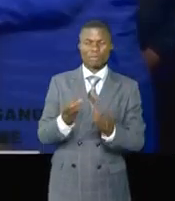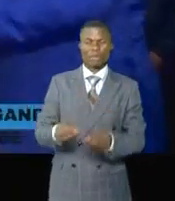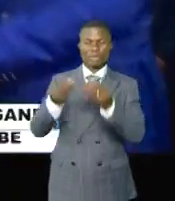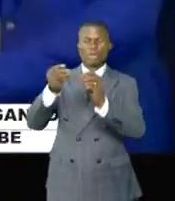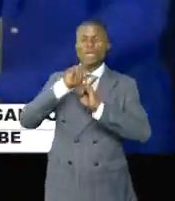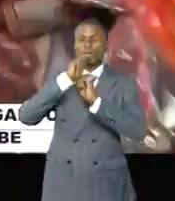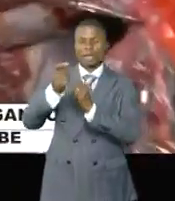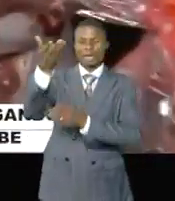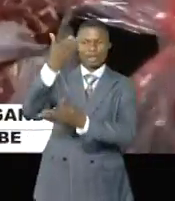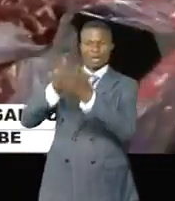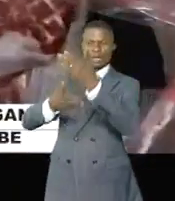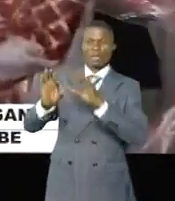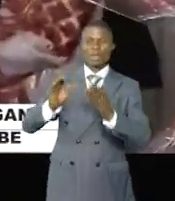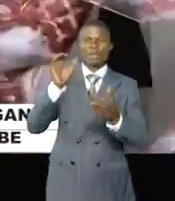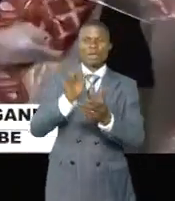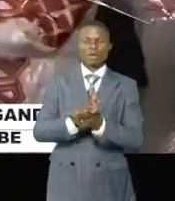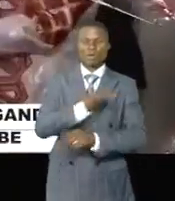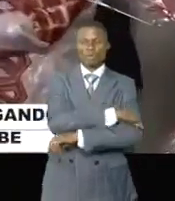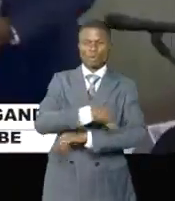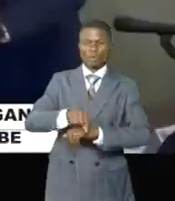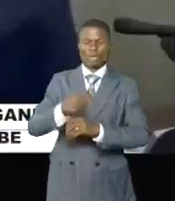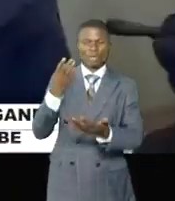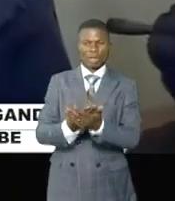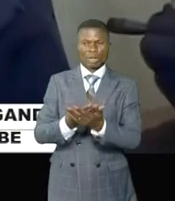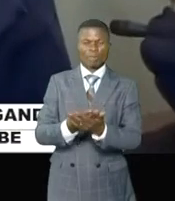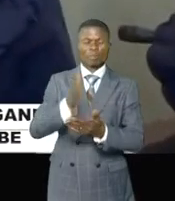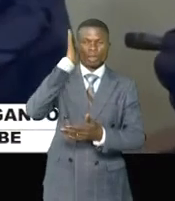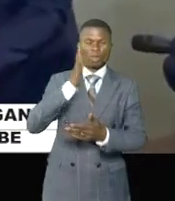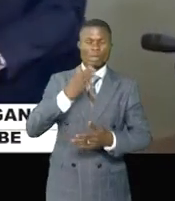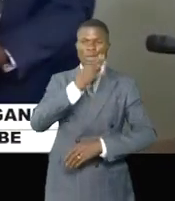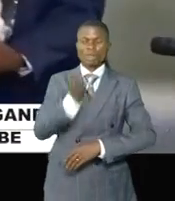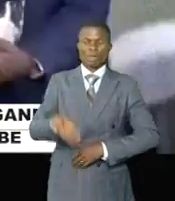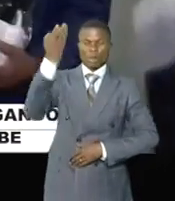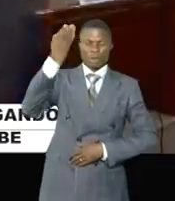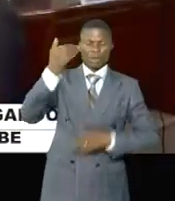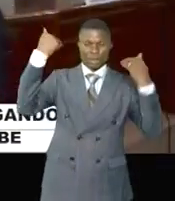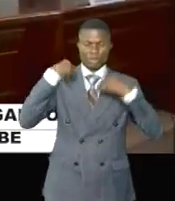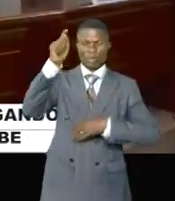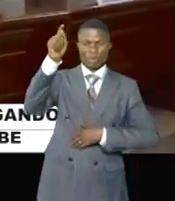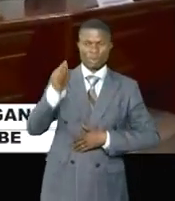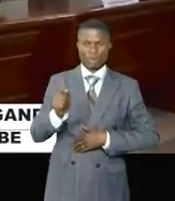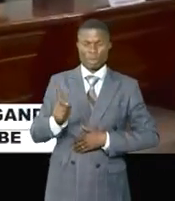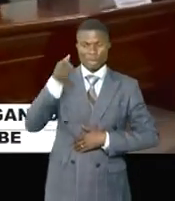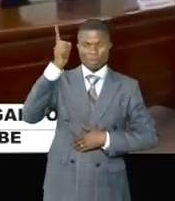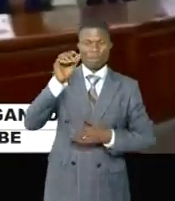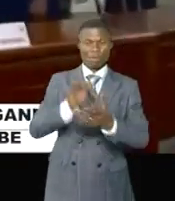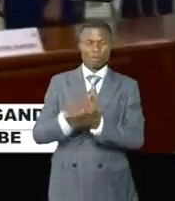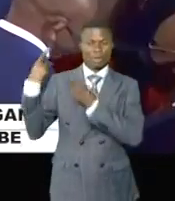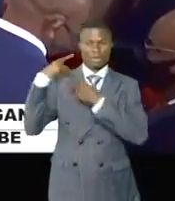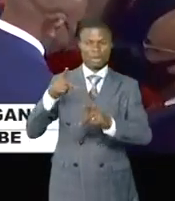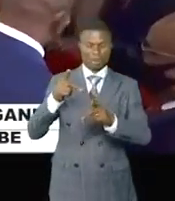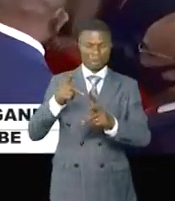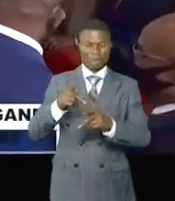cadeaux des femmes de l'administration du budget et les vœux au grade de chef des divisions, une première depuis l'existence de